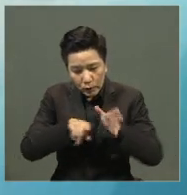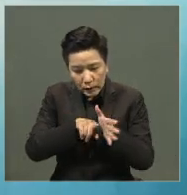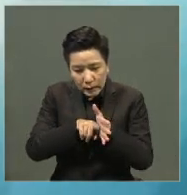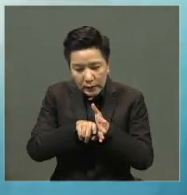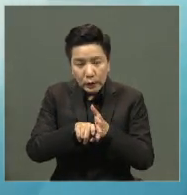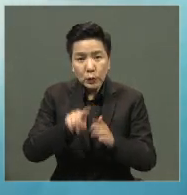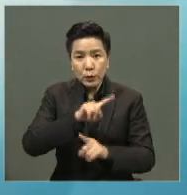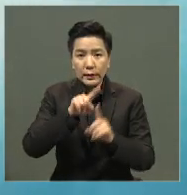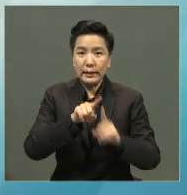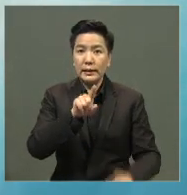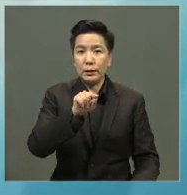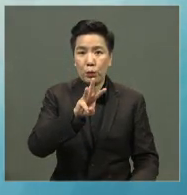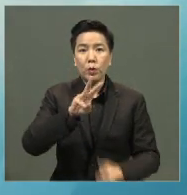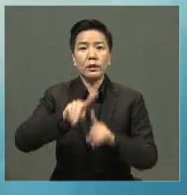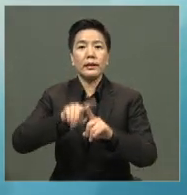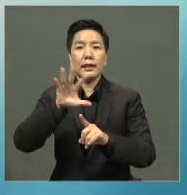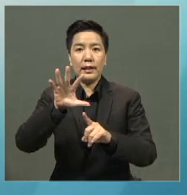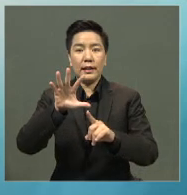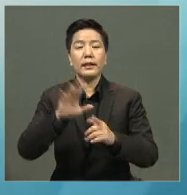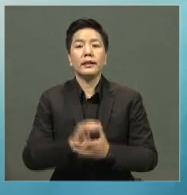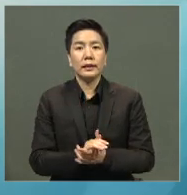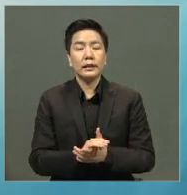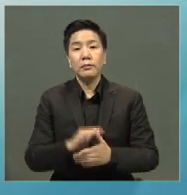พฤษภาคมนะครับแล้วก็เข้าพักสติคอทันทีนที่จังหวัดชลบุรีแล้วก็ตรวจเชื้อนะครับวันที่26พฤษภาคมนะครับไม่มีอาการปวด